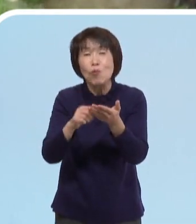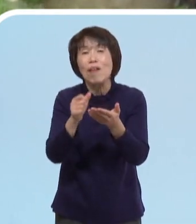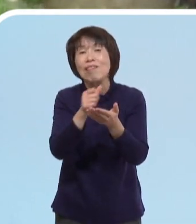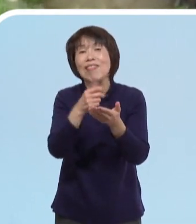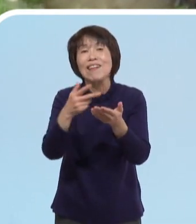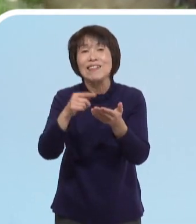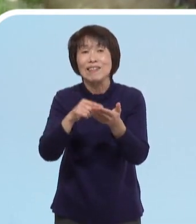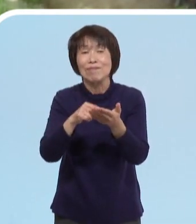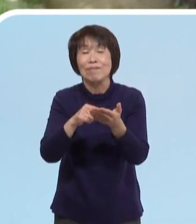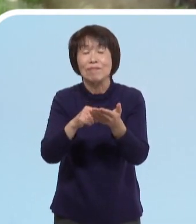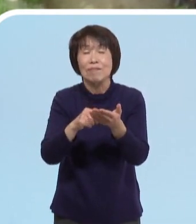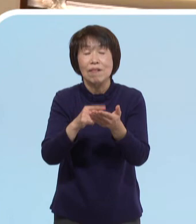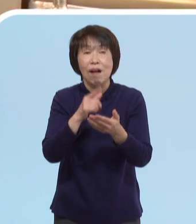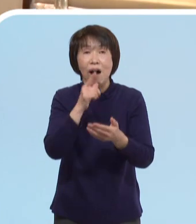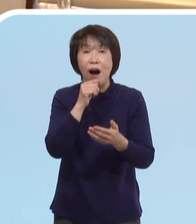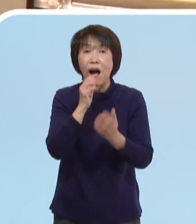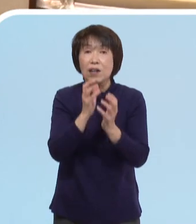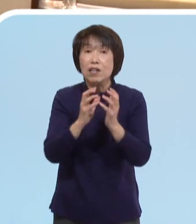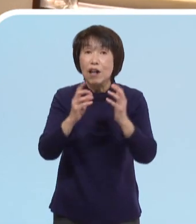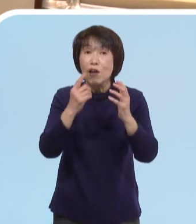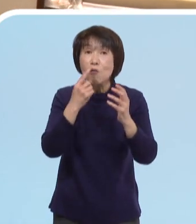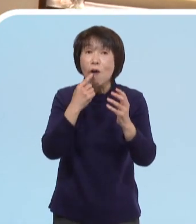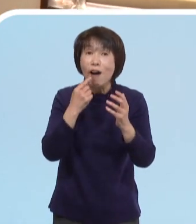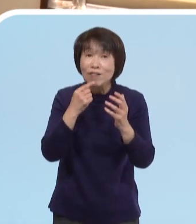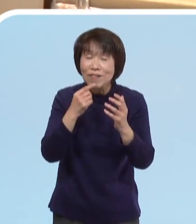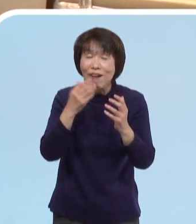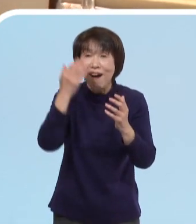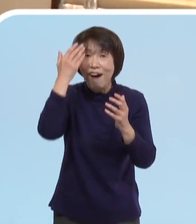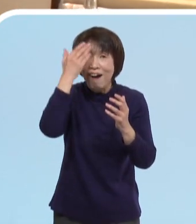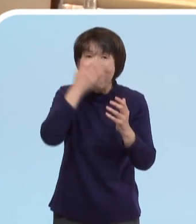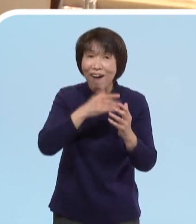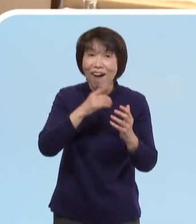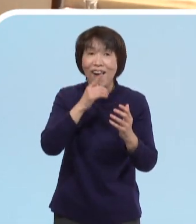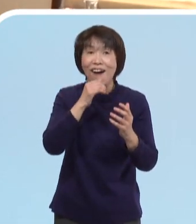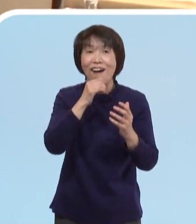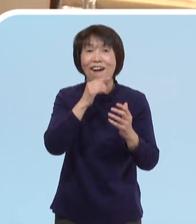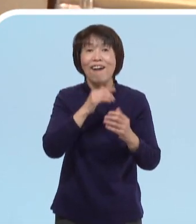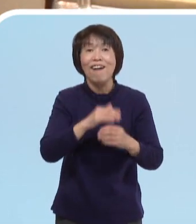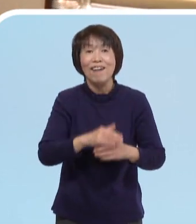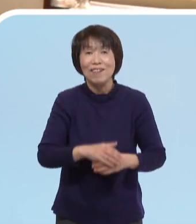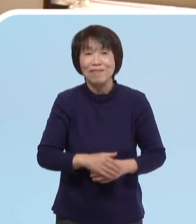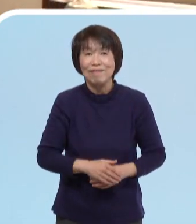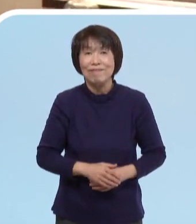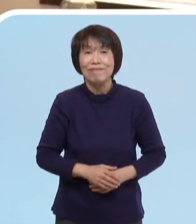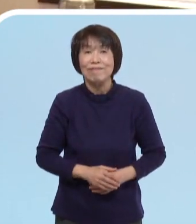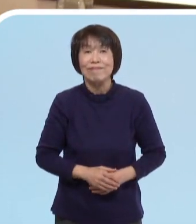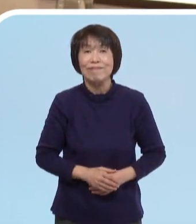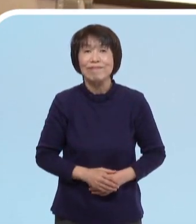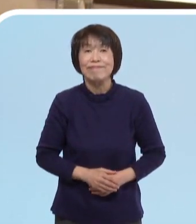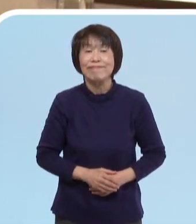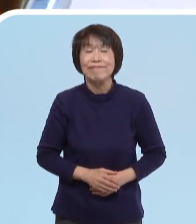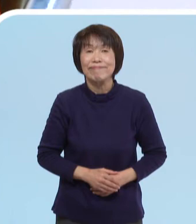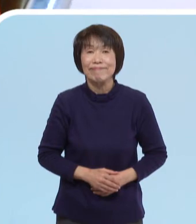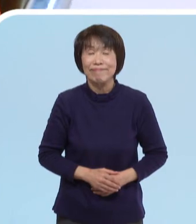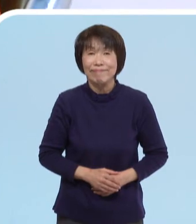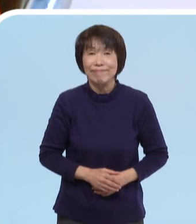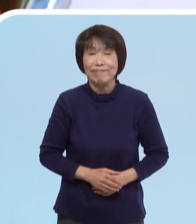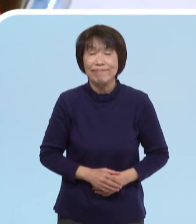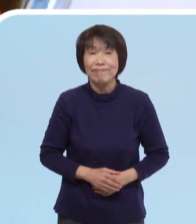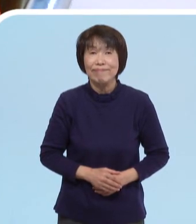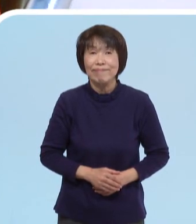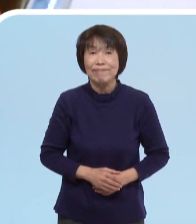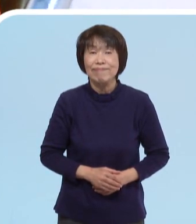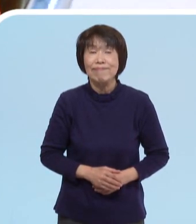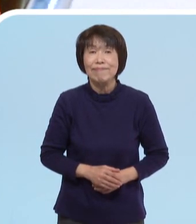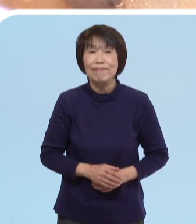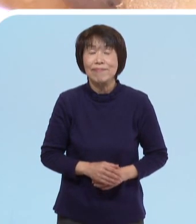はい、うん、お出汁を取ってるんです。 野菜の甘みとか、ね、 はい、 旨味とかそういうのまた深みになるんですね、 はいはい、